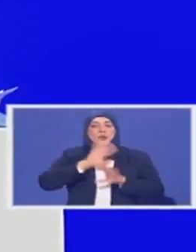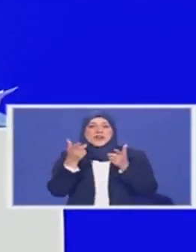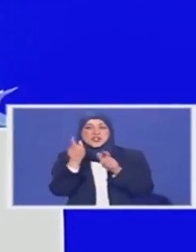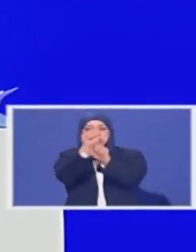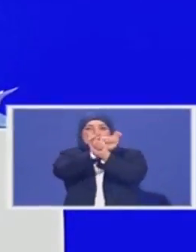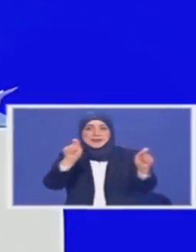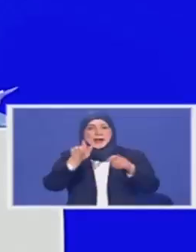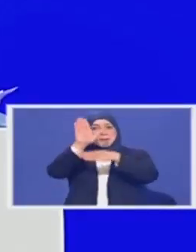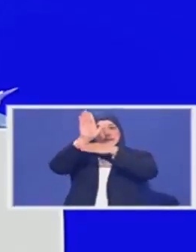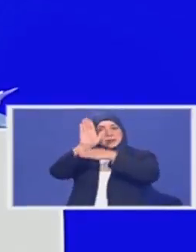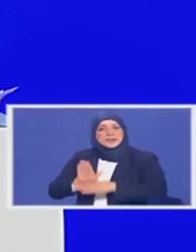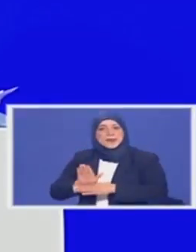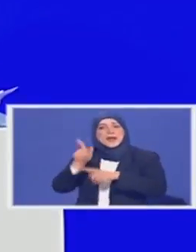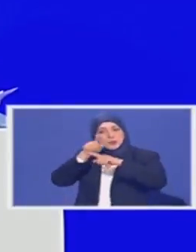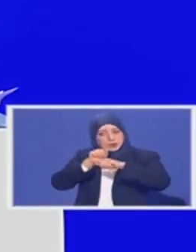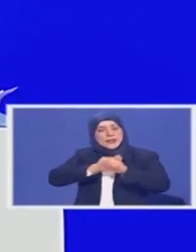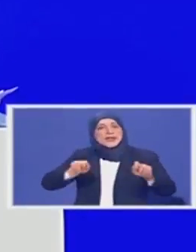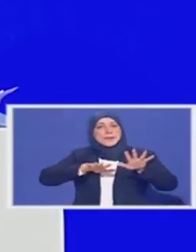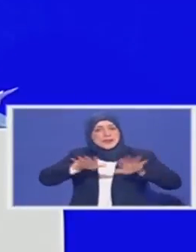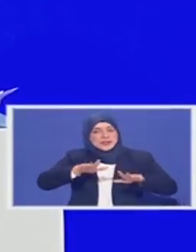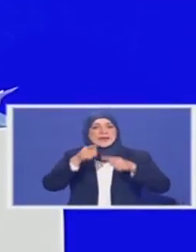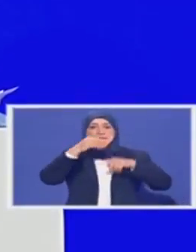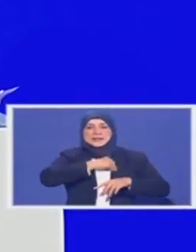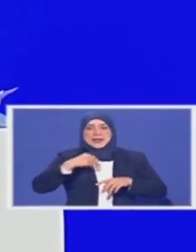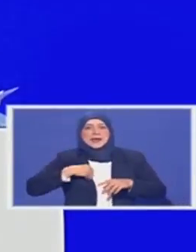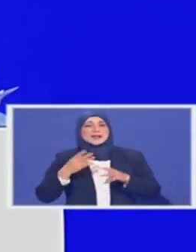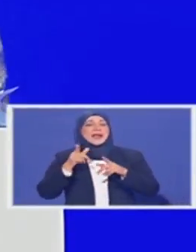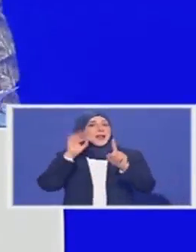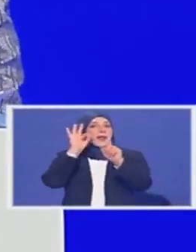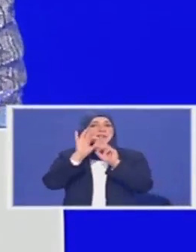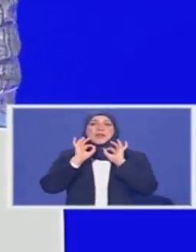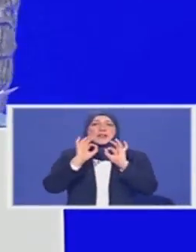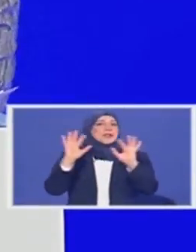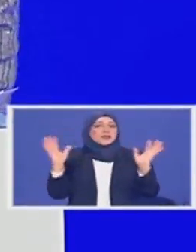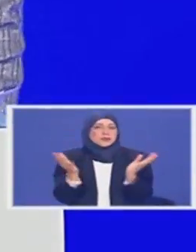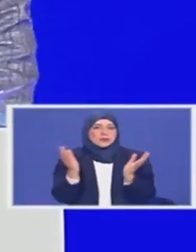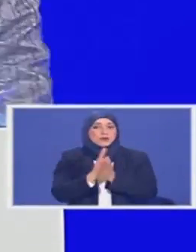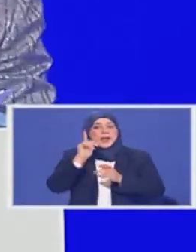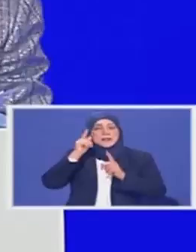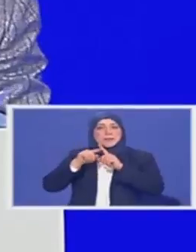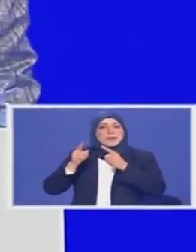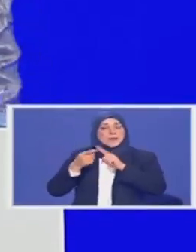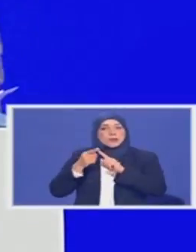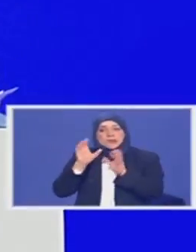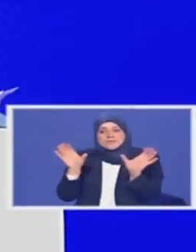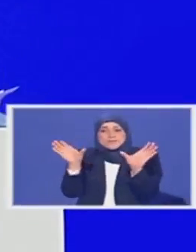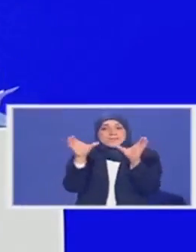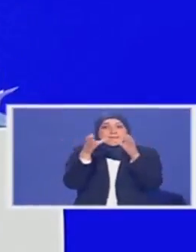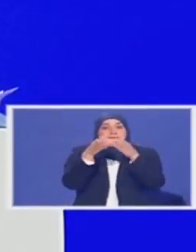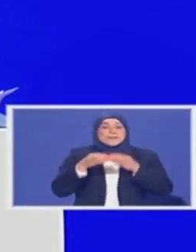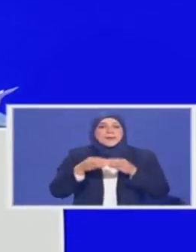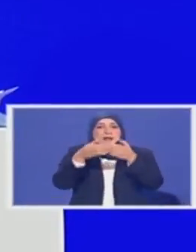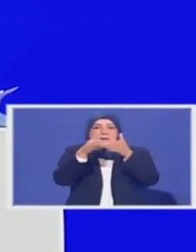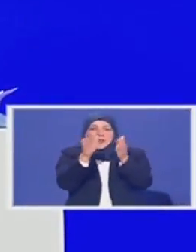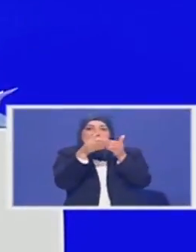التدابير الإجرائية والوقائية والصحية. الهدف أن باش نتحكموا ونفتحوا القطاعات، وهذه